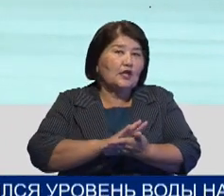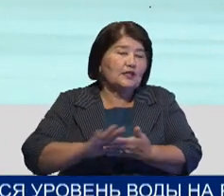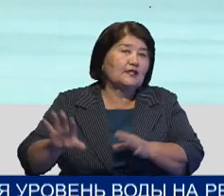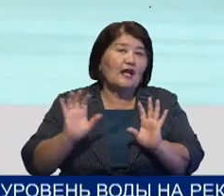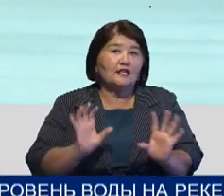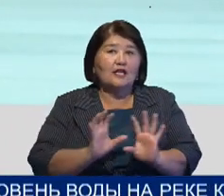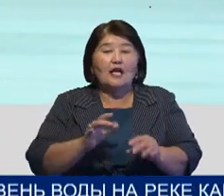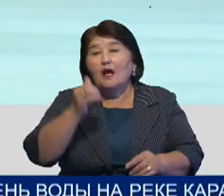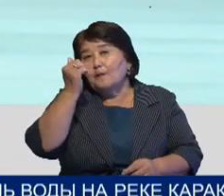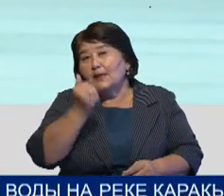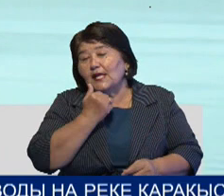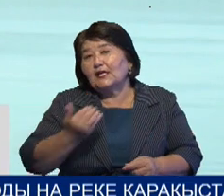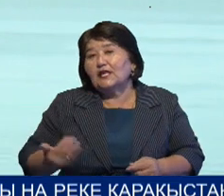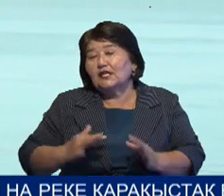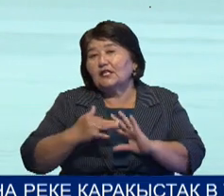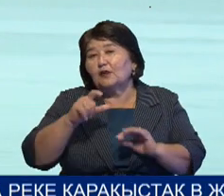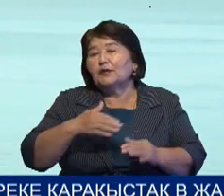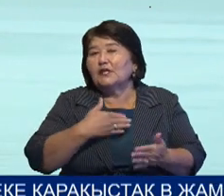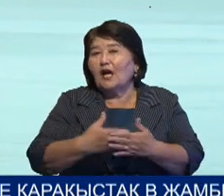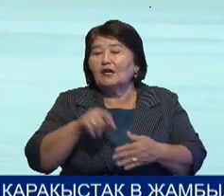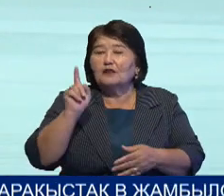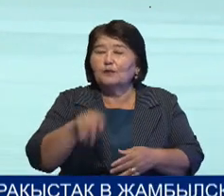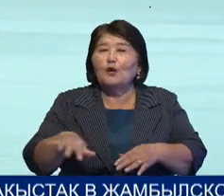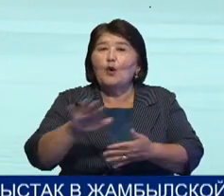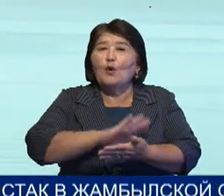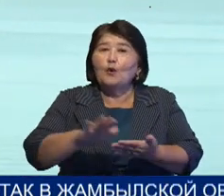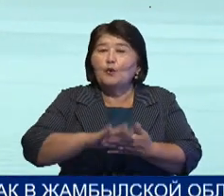чистоте благодарность жителям посёлка активно вовлечённых В уборку территории водоёмов